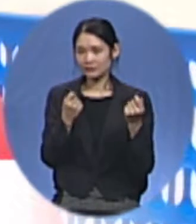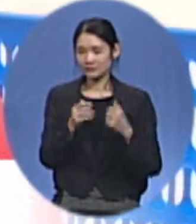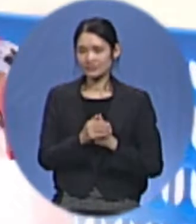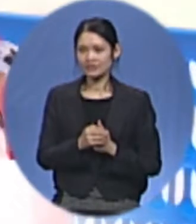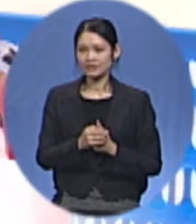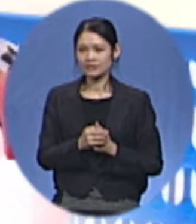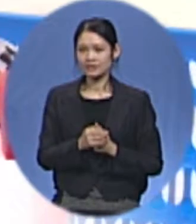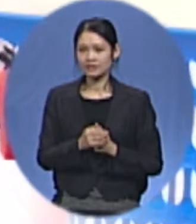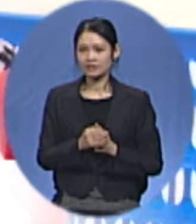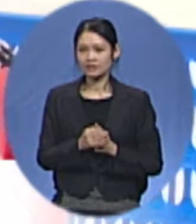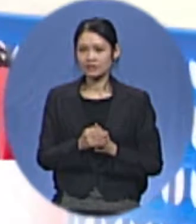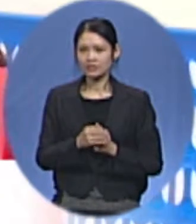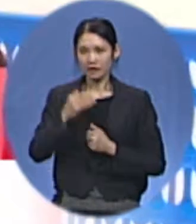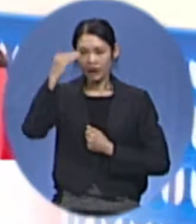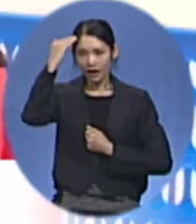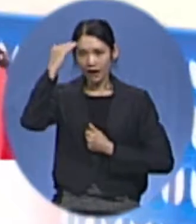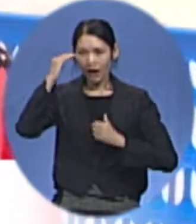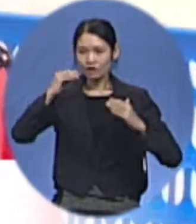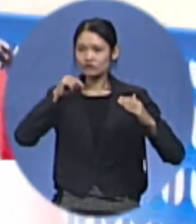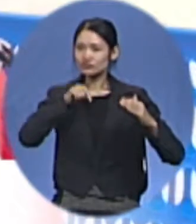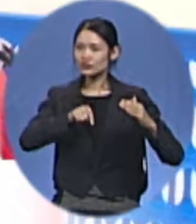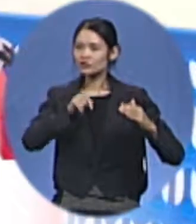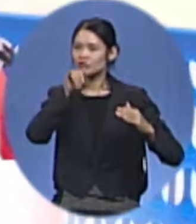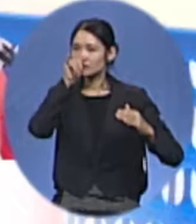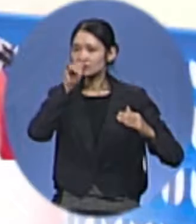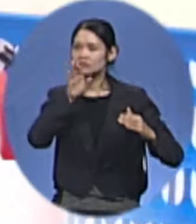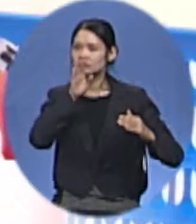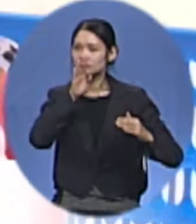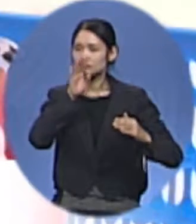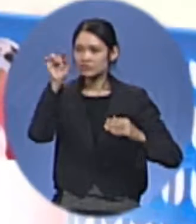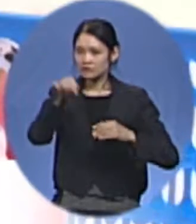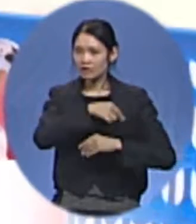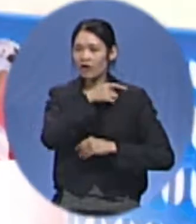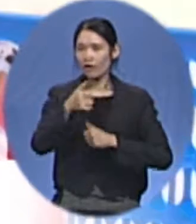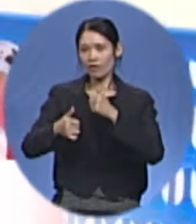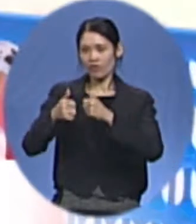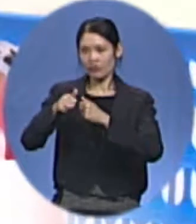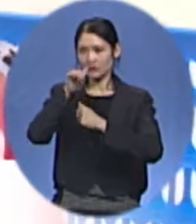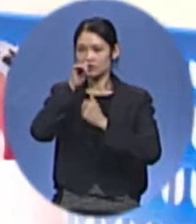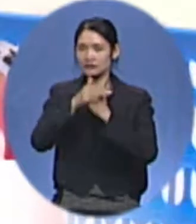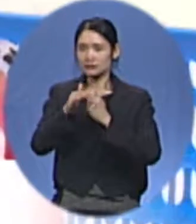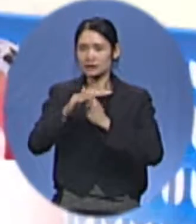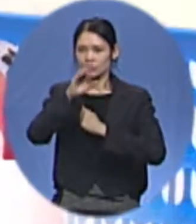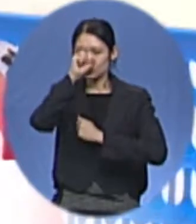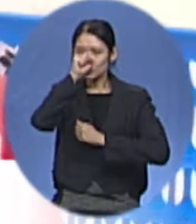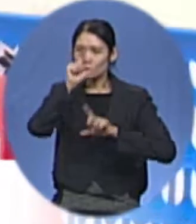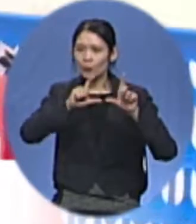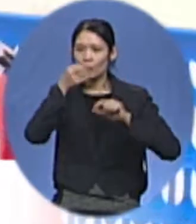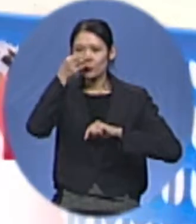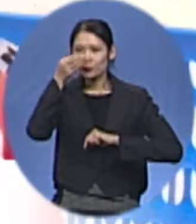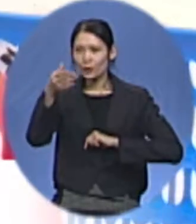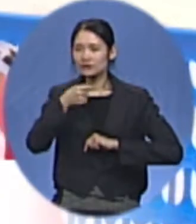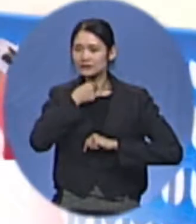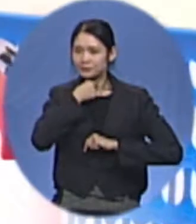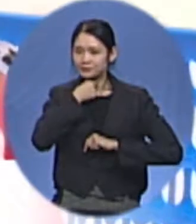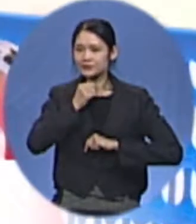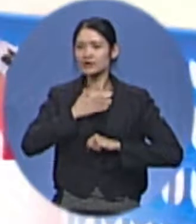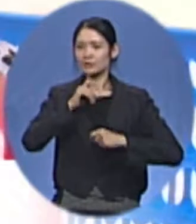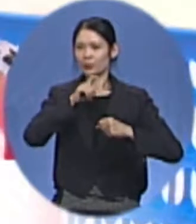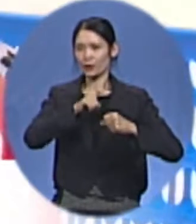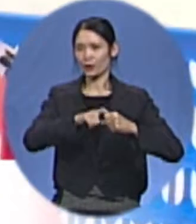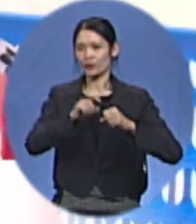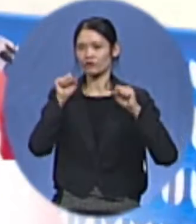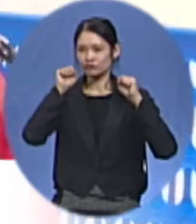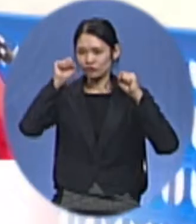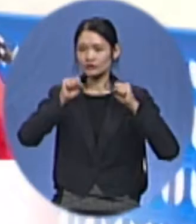네. 뭐 우리나라에서 하지 않습니까? 네, 하니까 뭐 좋은 모습을 보여줘야 되는 게 제 뭐